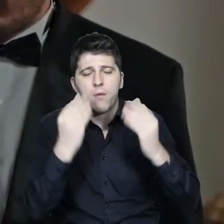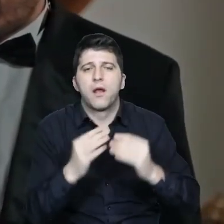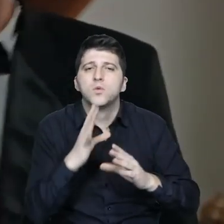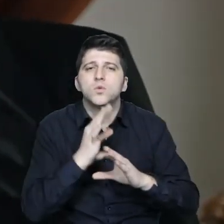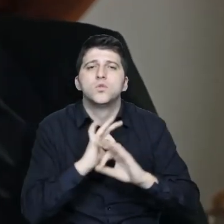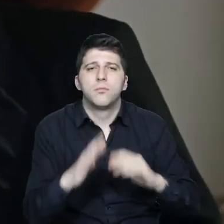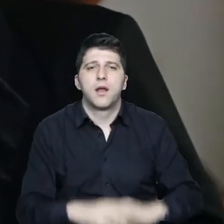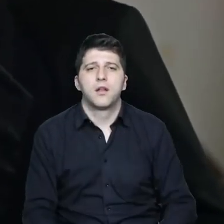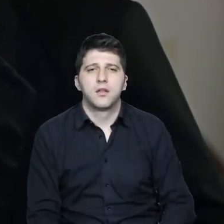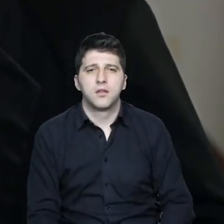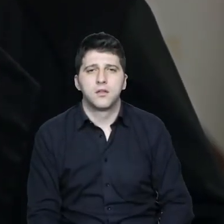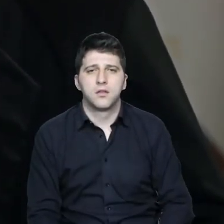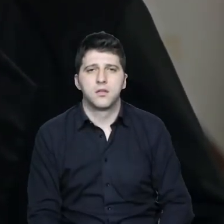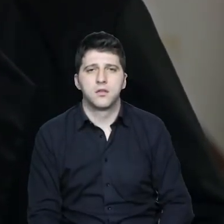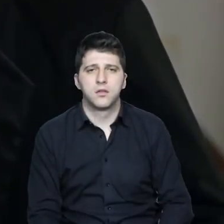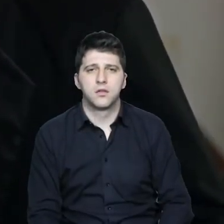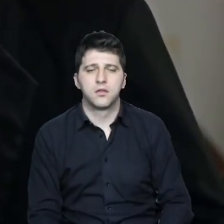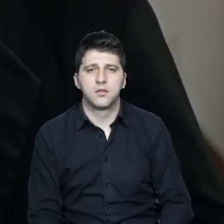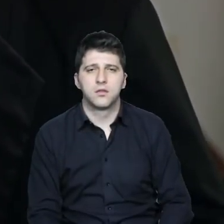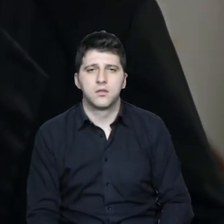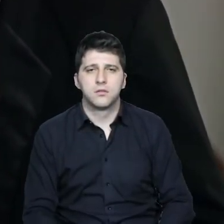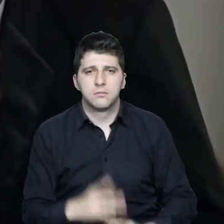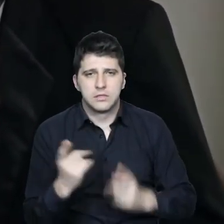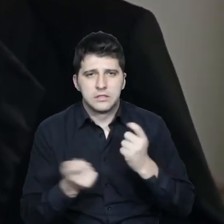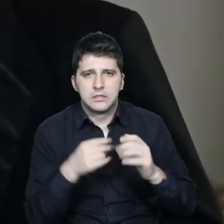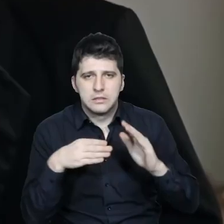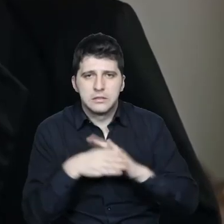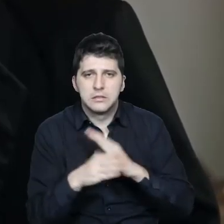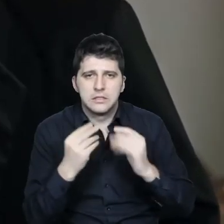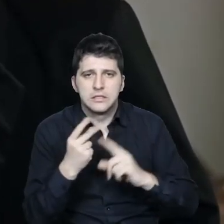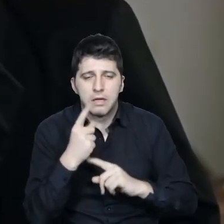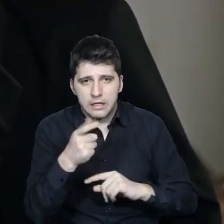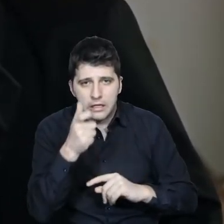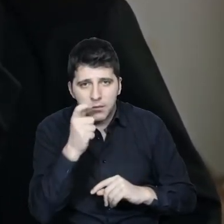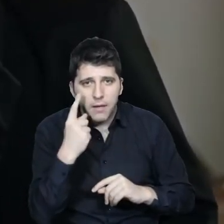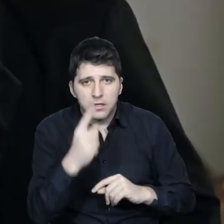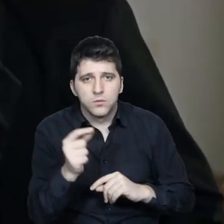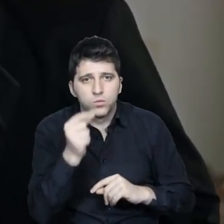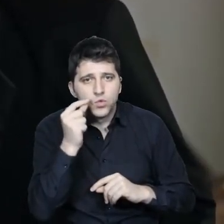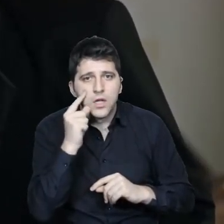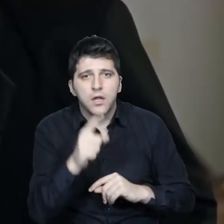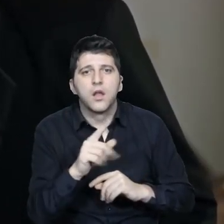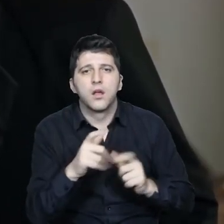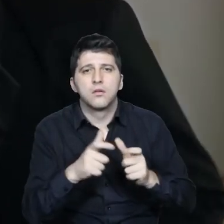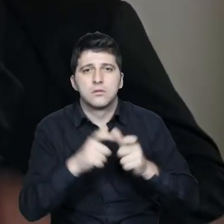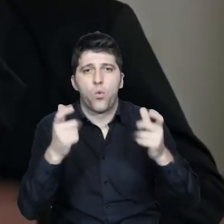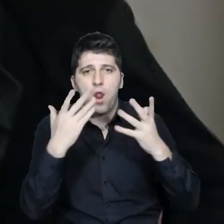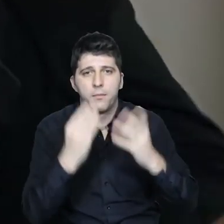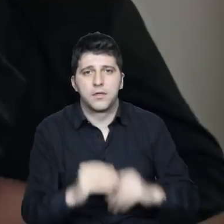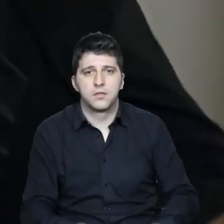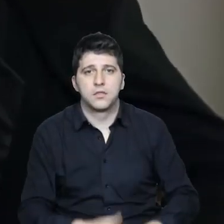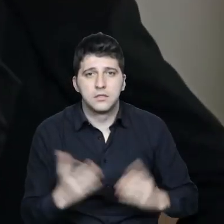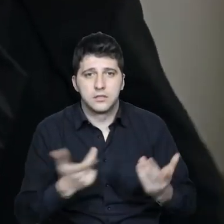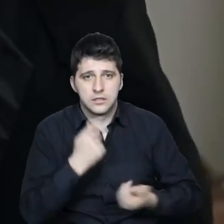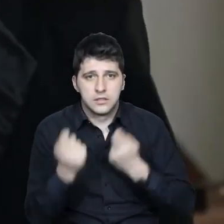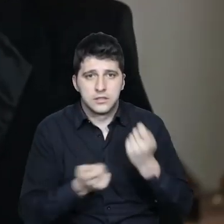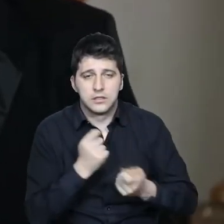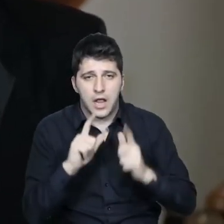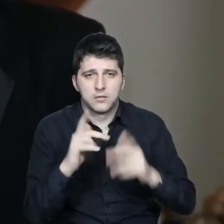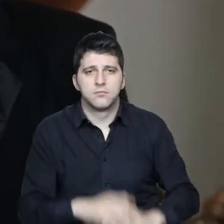Harika. Genişlik bir iş koluna girmişiz İsmail. Dikkat ettiysen müşteri sayısı bile sabit değil. Her an artabilir diyorlar. Ayık olup ayık